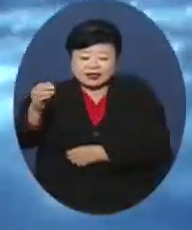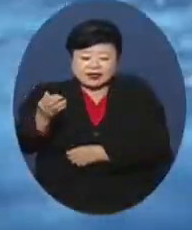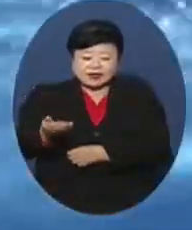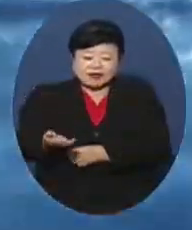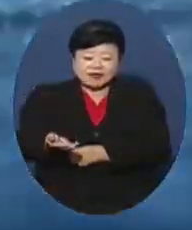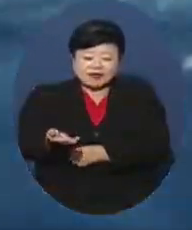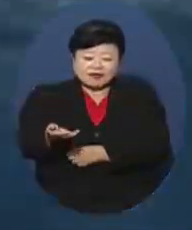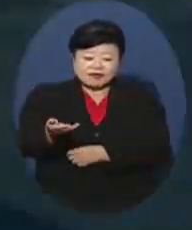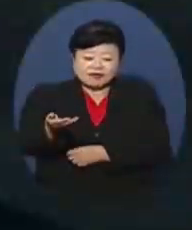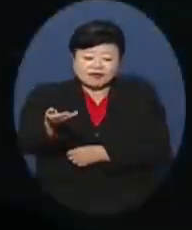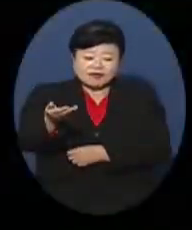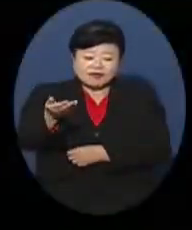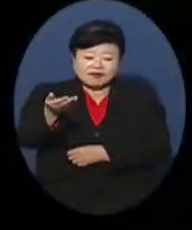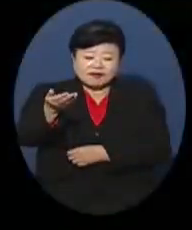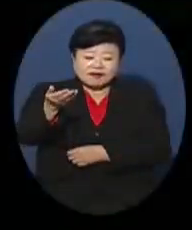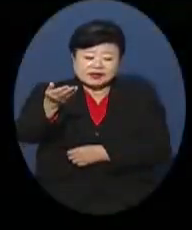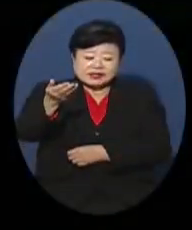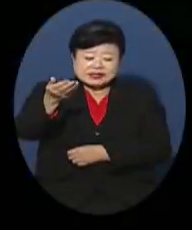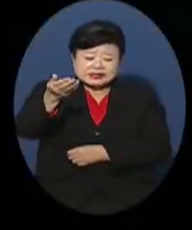위하여